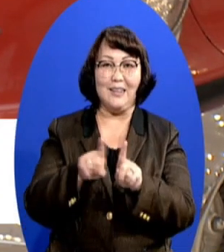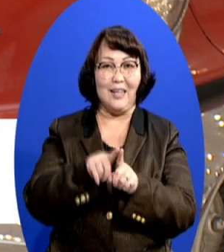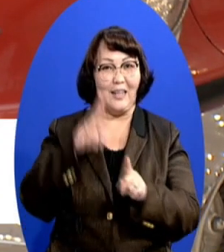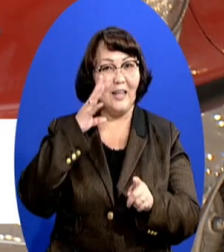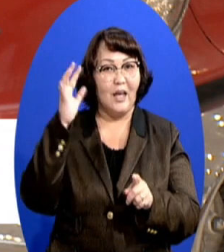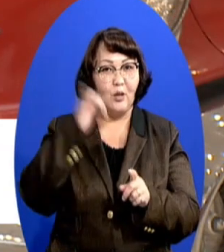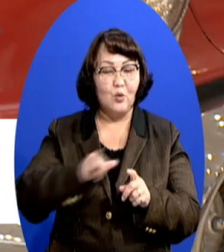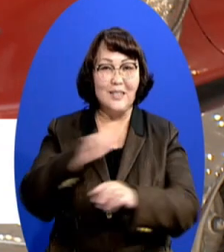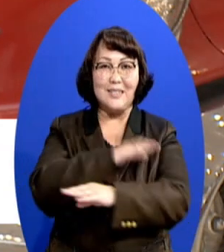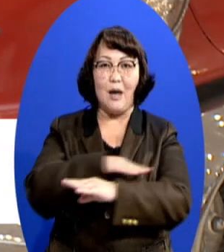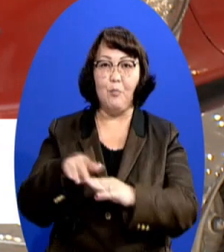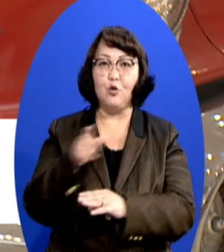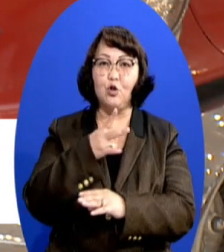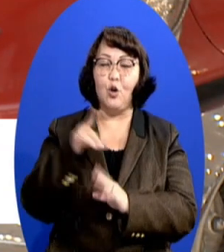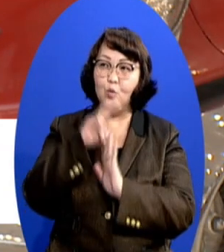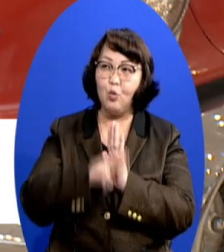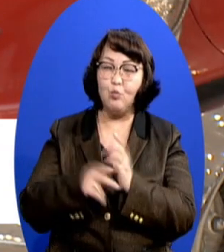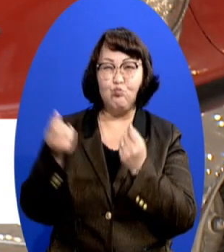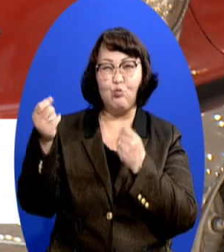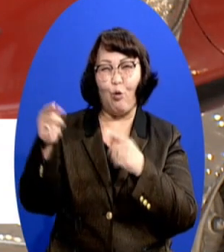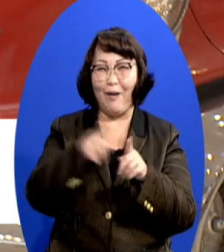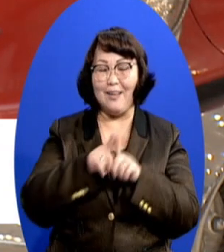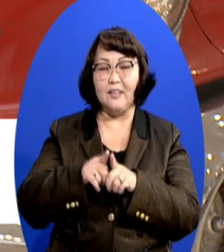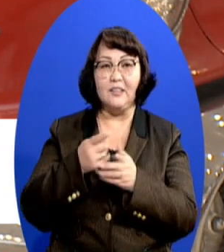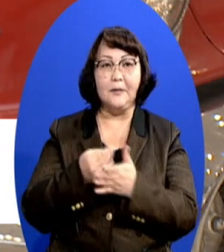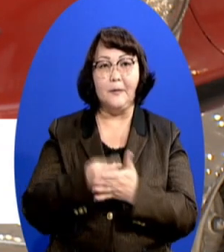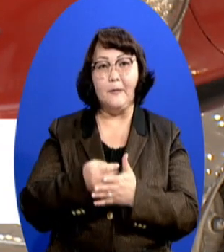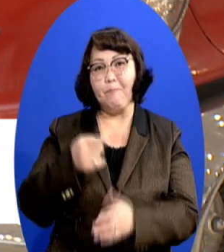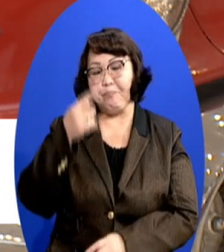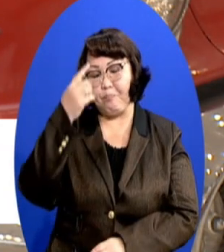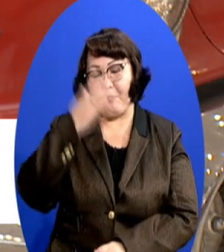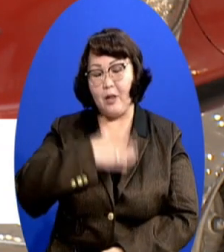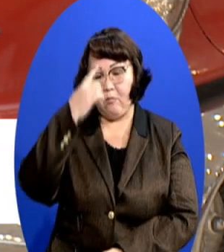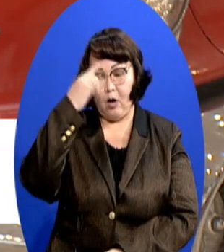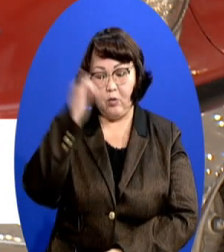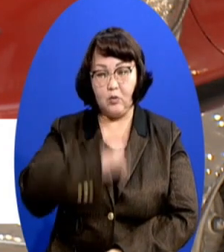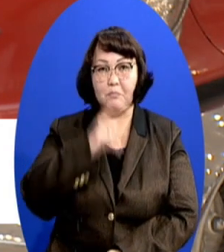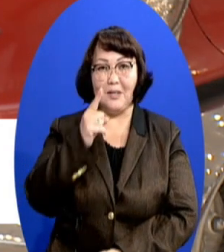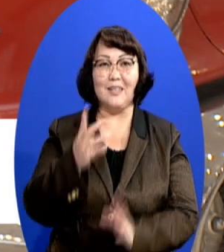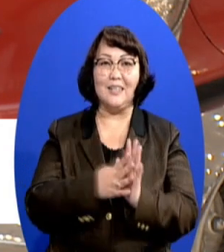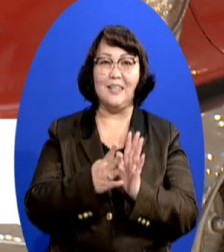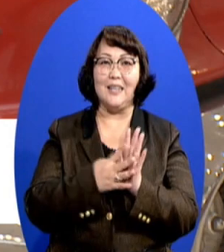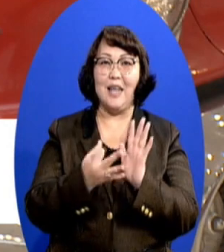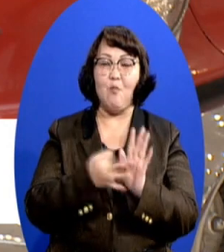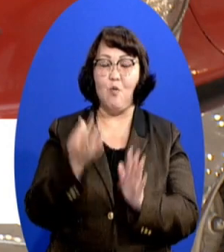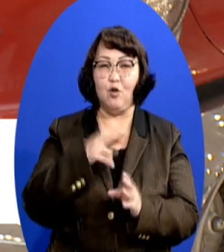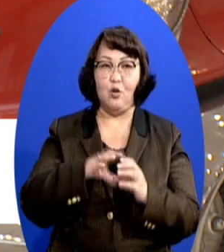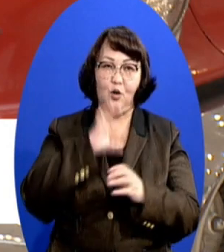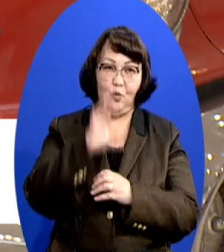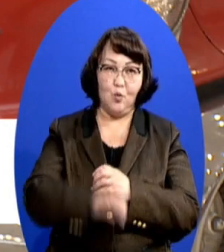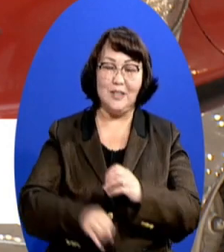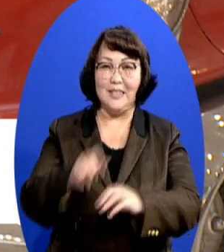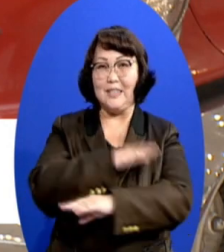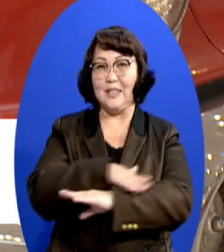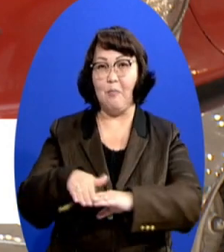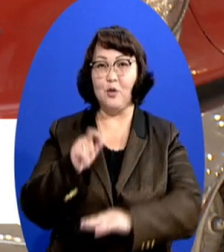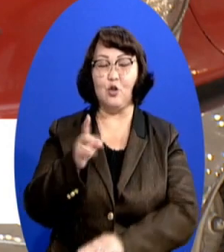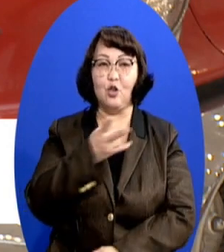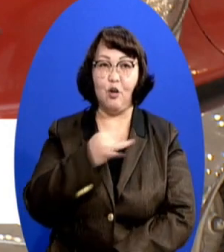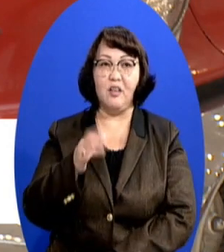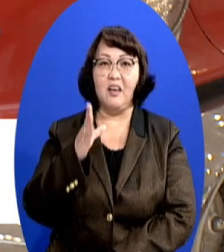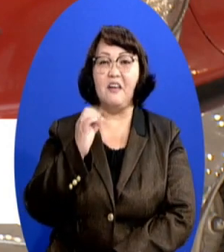олон улсын одоо конвенцээр тухайлбал манай улс 1998 онд одоо олон улсын замын хөдөлгөөний одоо